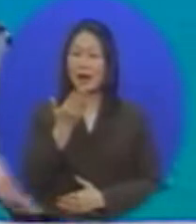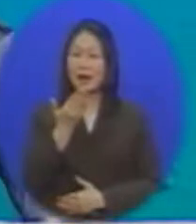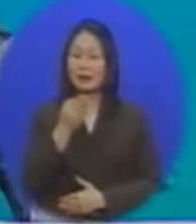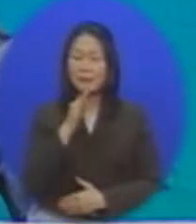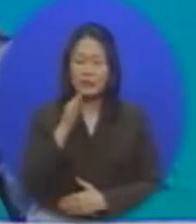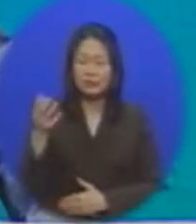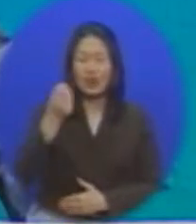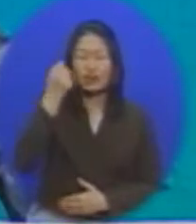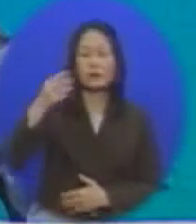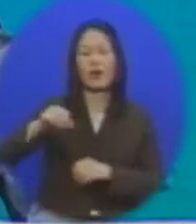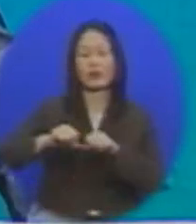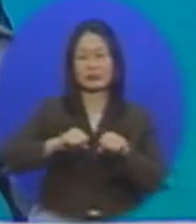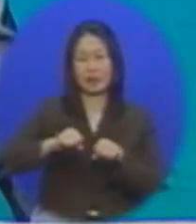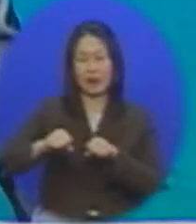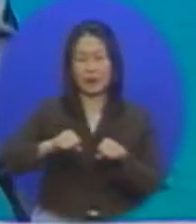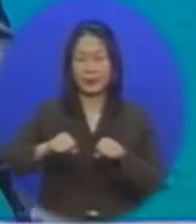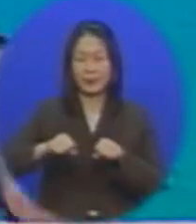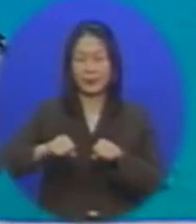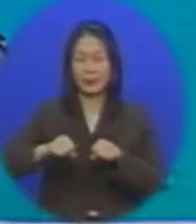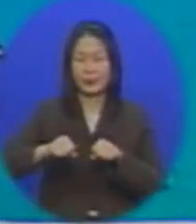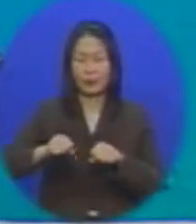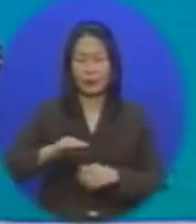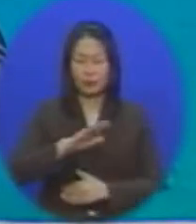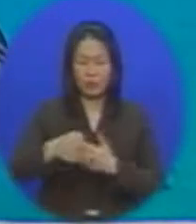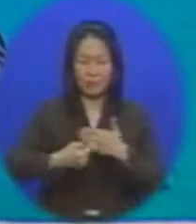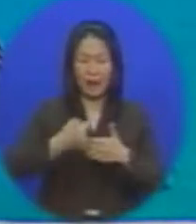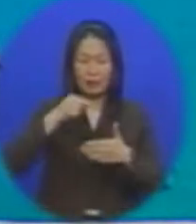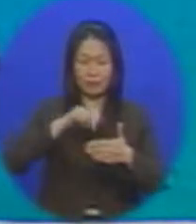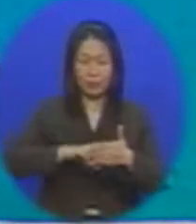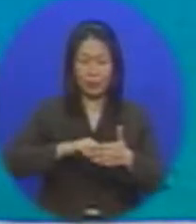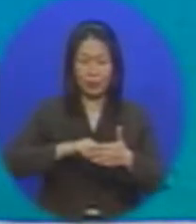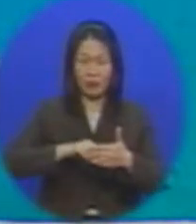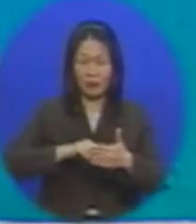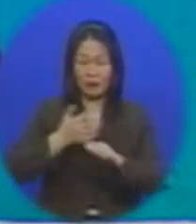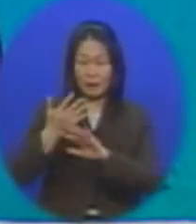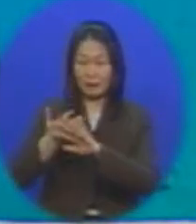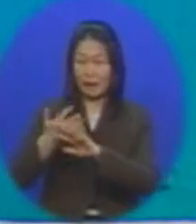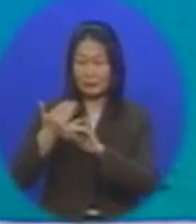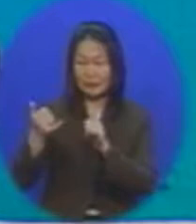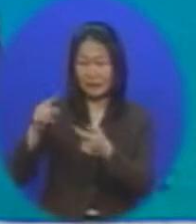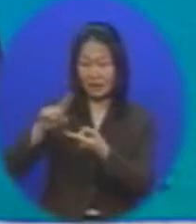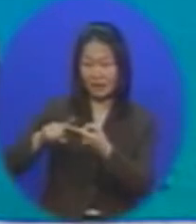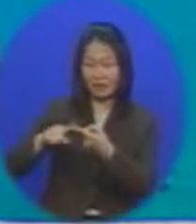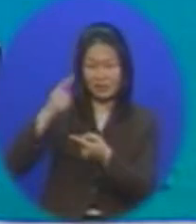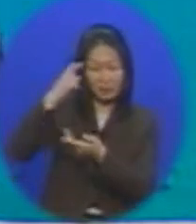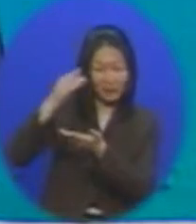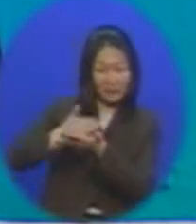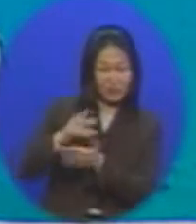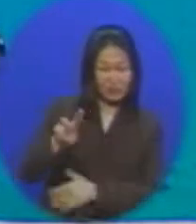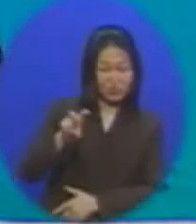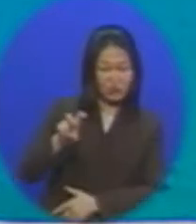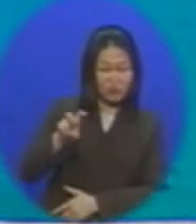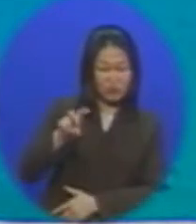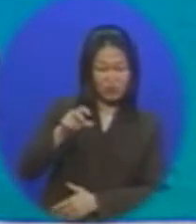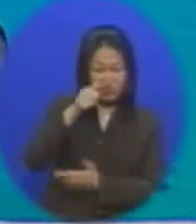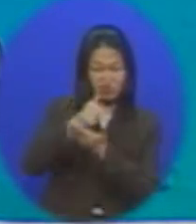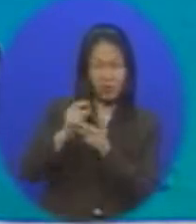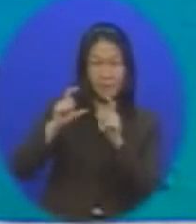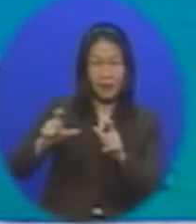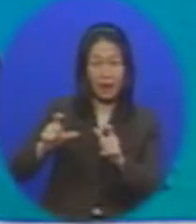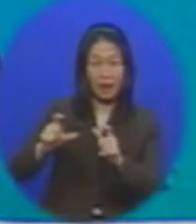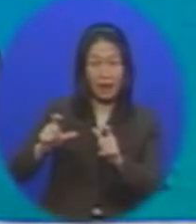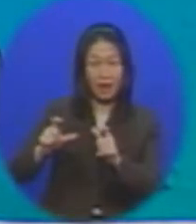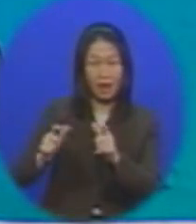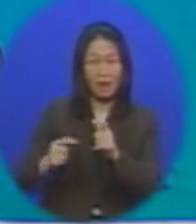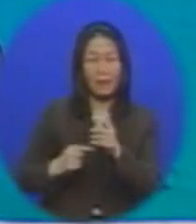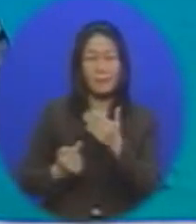성령님의 역사 예요 우리 마음속에 다른 사람에 대해서 판단하고 미워하고 정죄하는 마음이 일어날 수